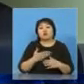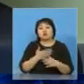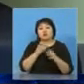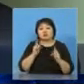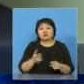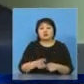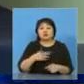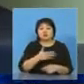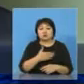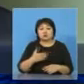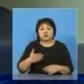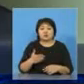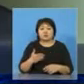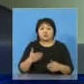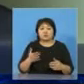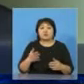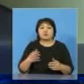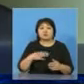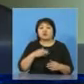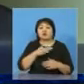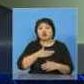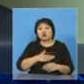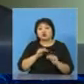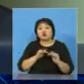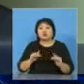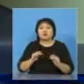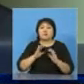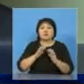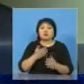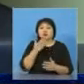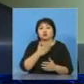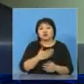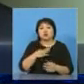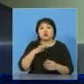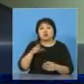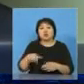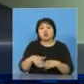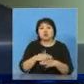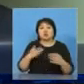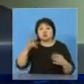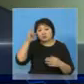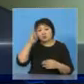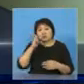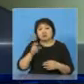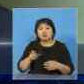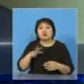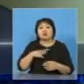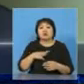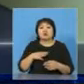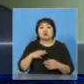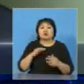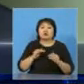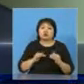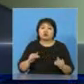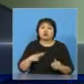отырып, біздің елдің тыныштығын, елдің бейбітшілік сүйетіндігін, халықтың әсіресе қазақ халқының елдегі